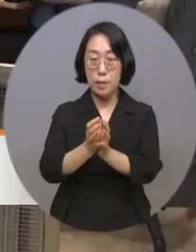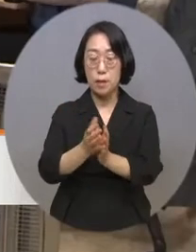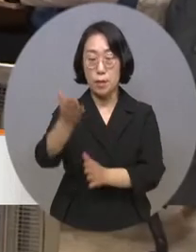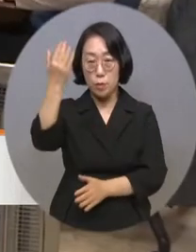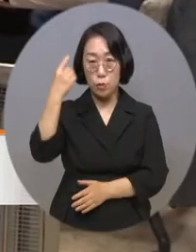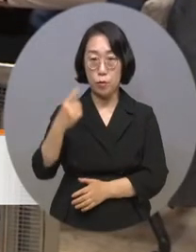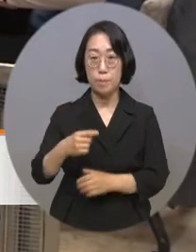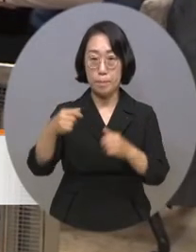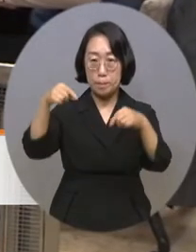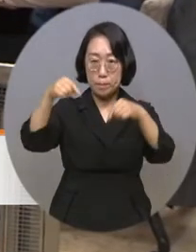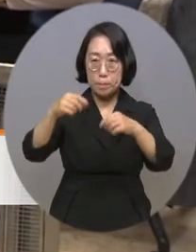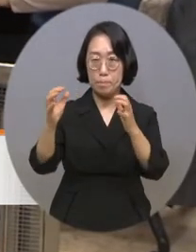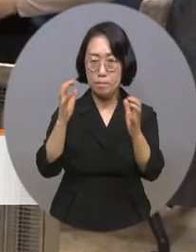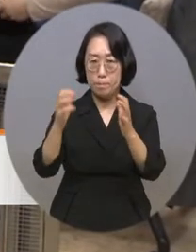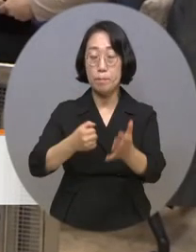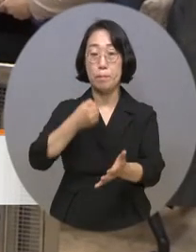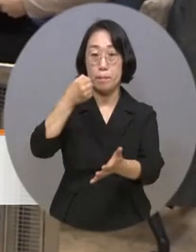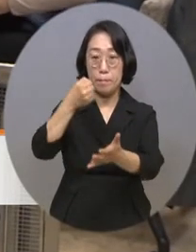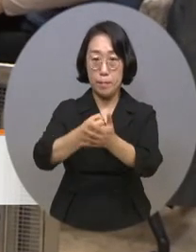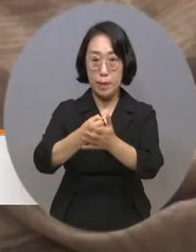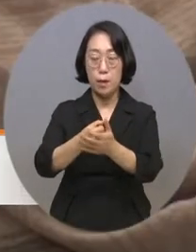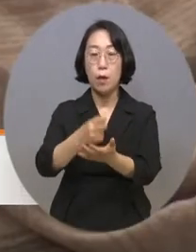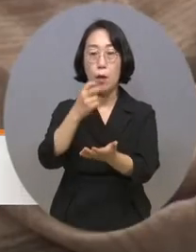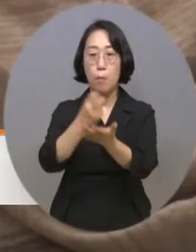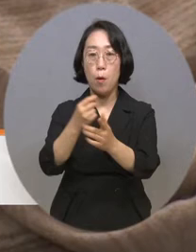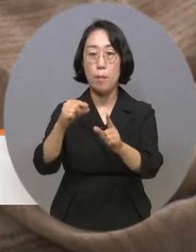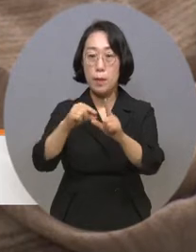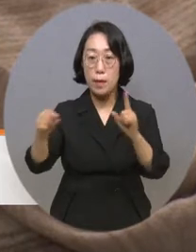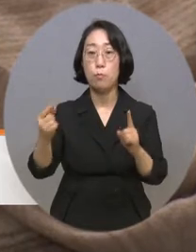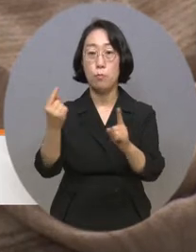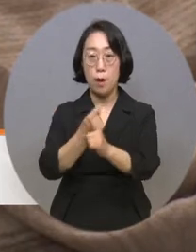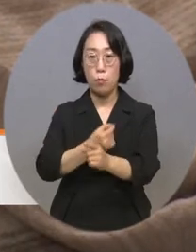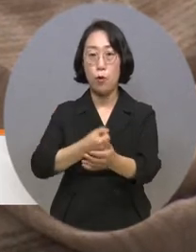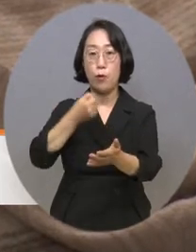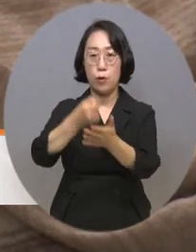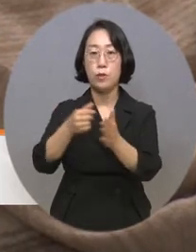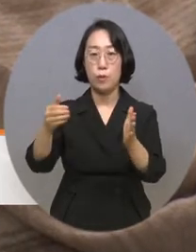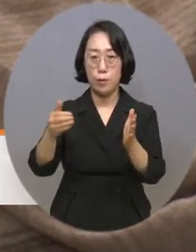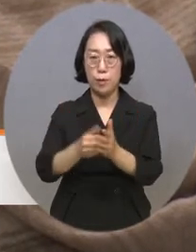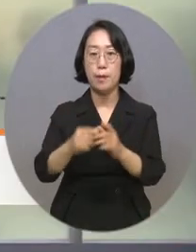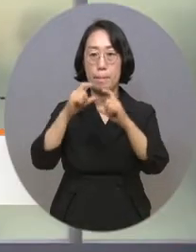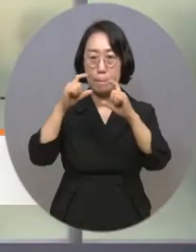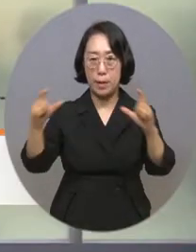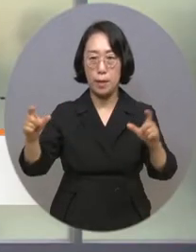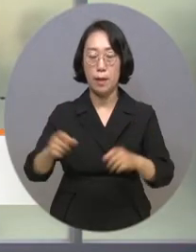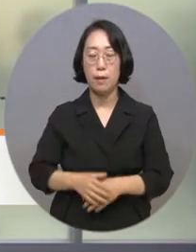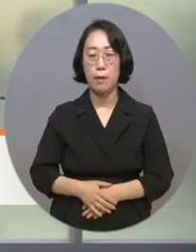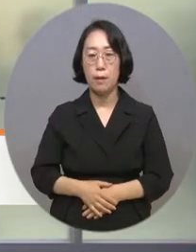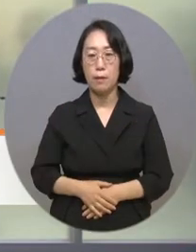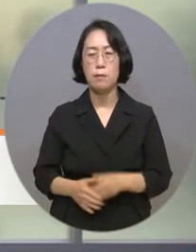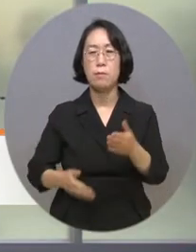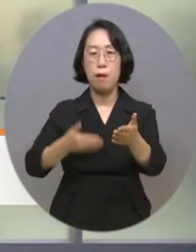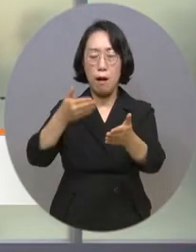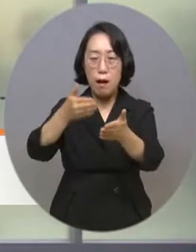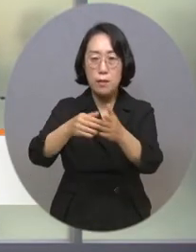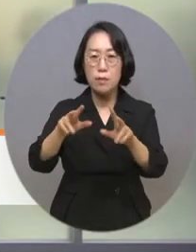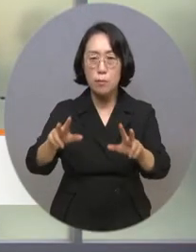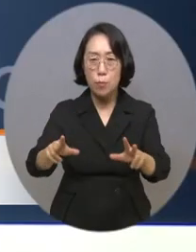이 같은 내용의 모자보건법 시행령 개정안이 의결됐다고 밝혔습니다. 지금까지는